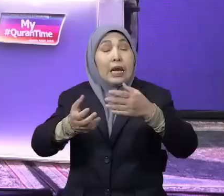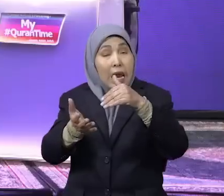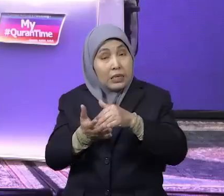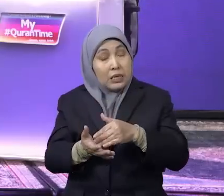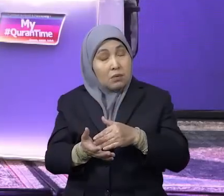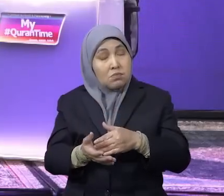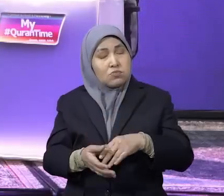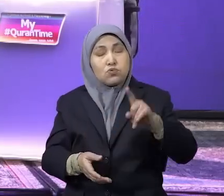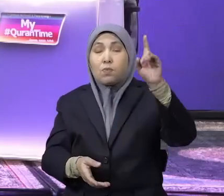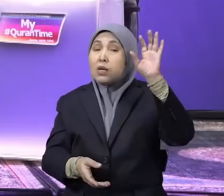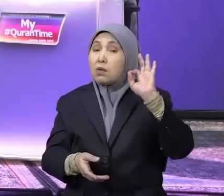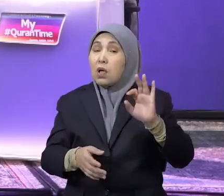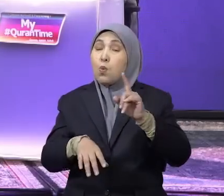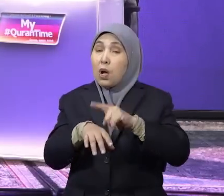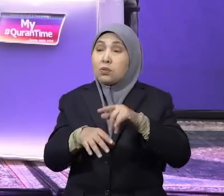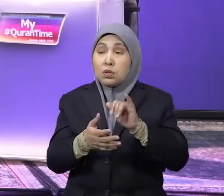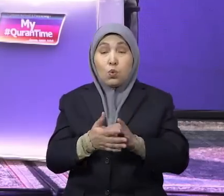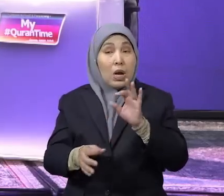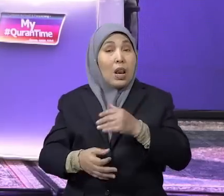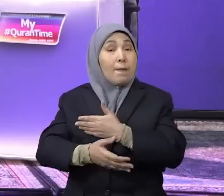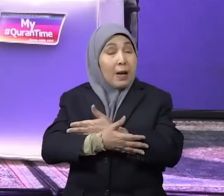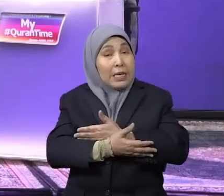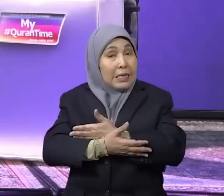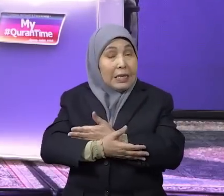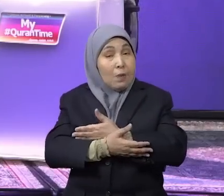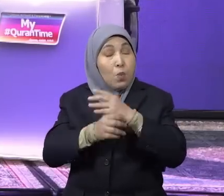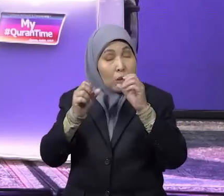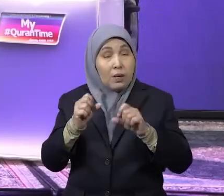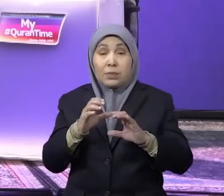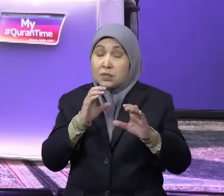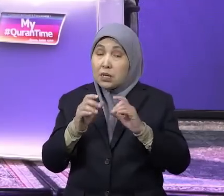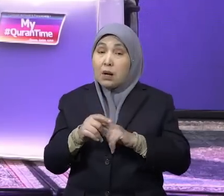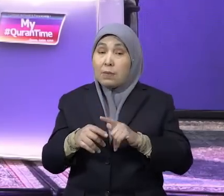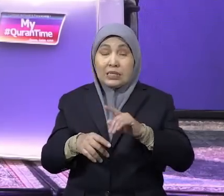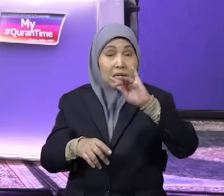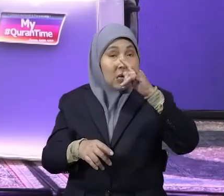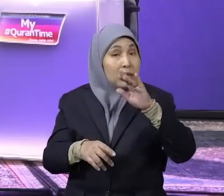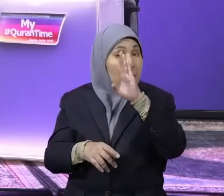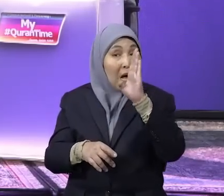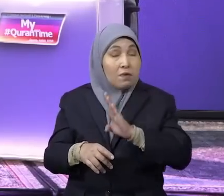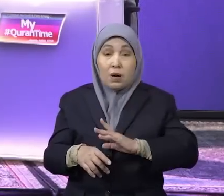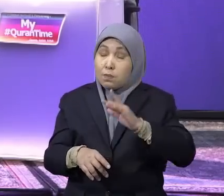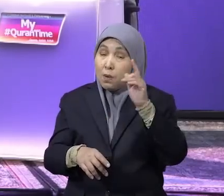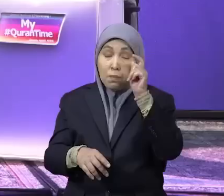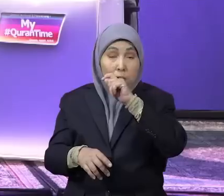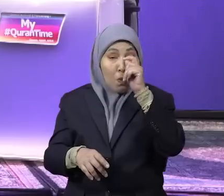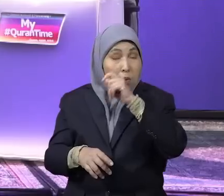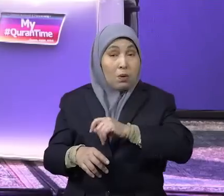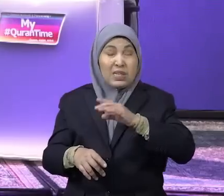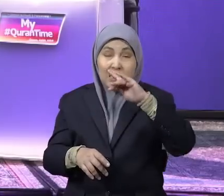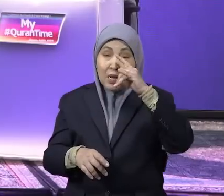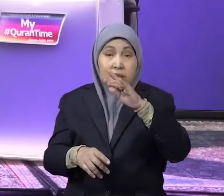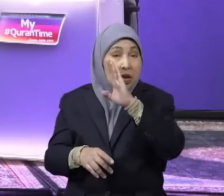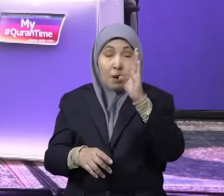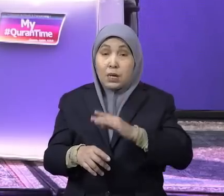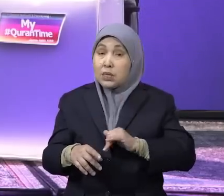lagi. Subhanallah. So pada waktu itulah, kalau bayi yang berbicara, orang hari ini orang kata kalau budak-budak tak pernah berbohong. Apatah lagi kalau